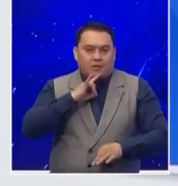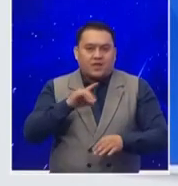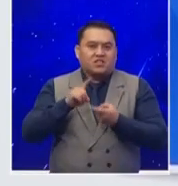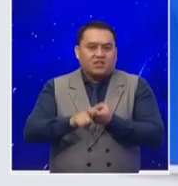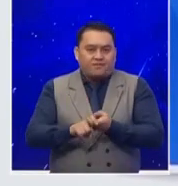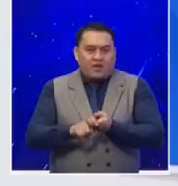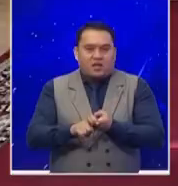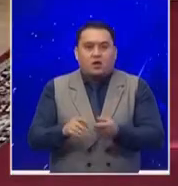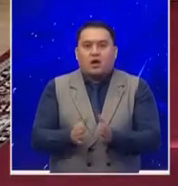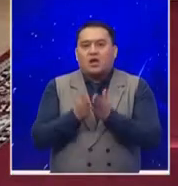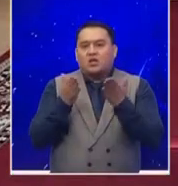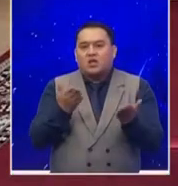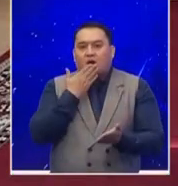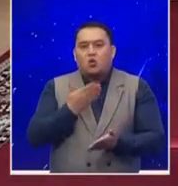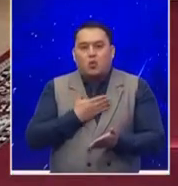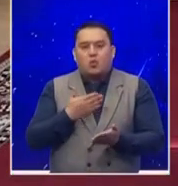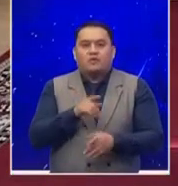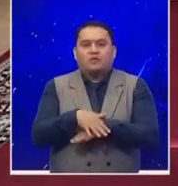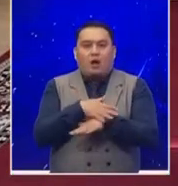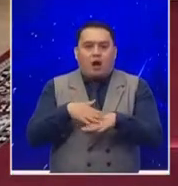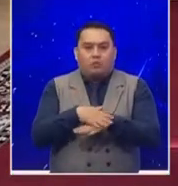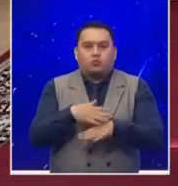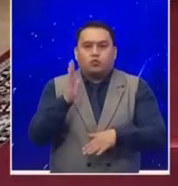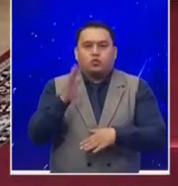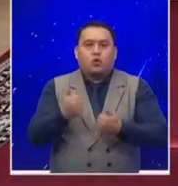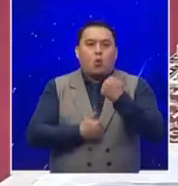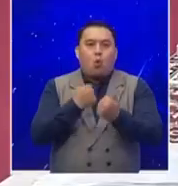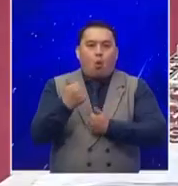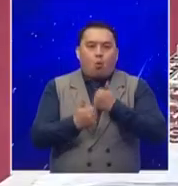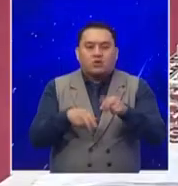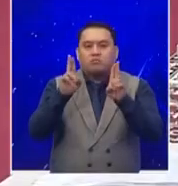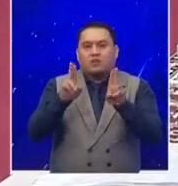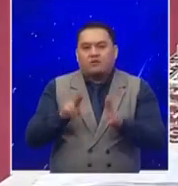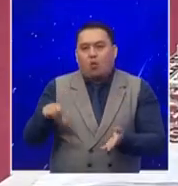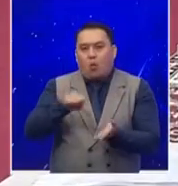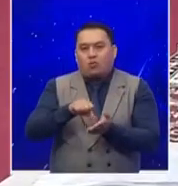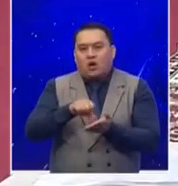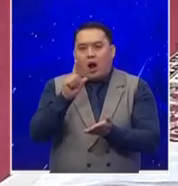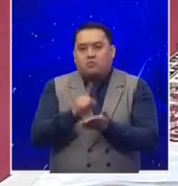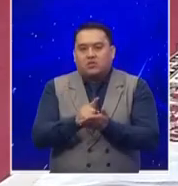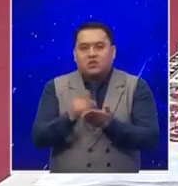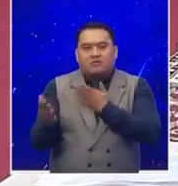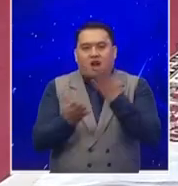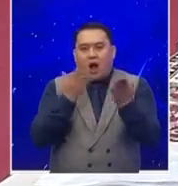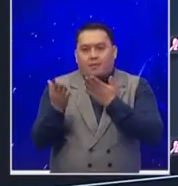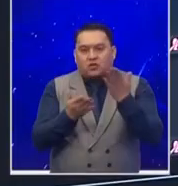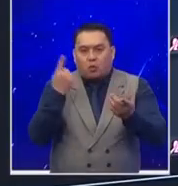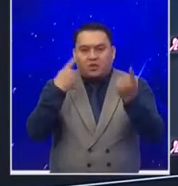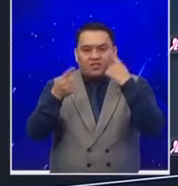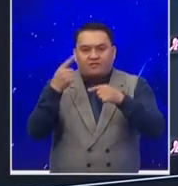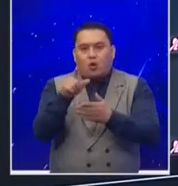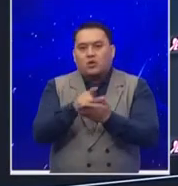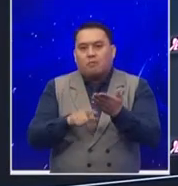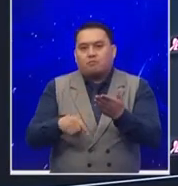этим среди книголюбов Алматинской области состоится конкурс. По его правилам участники должны прочесть рекомендованные произведения